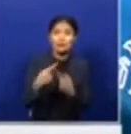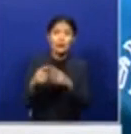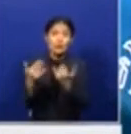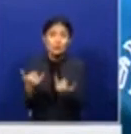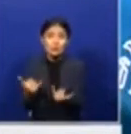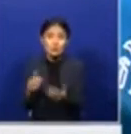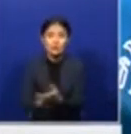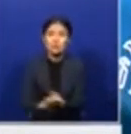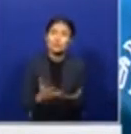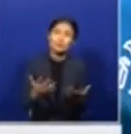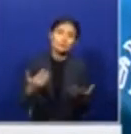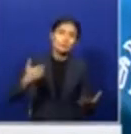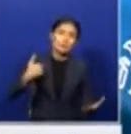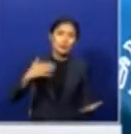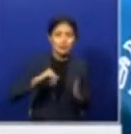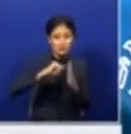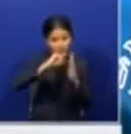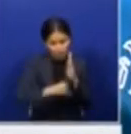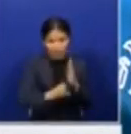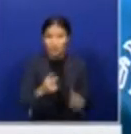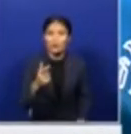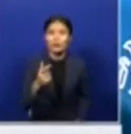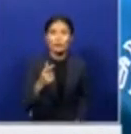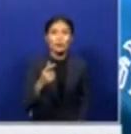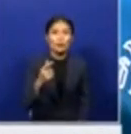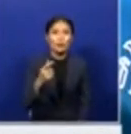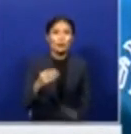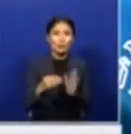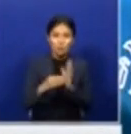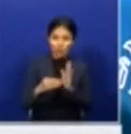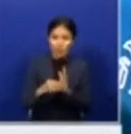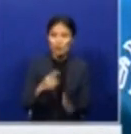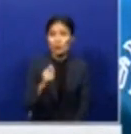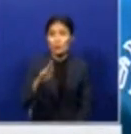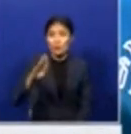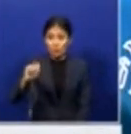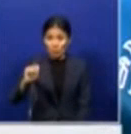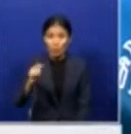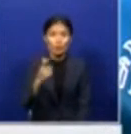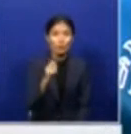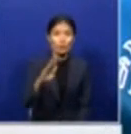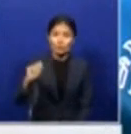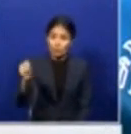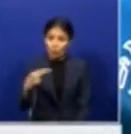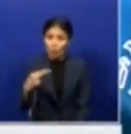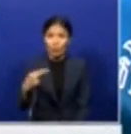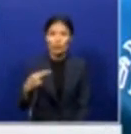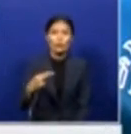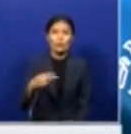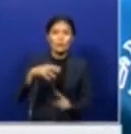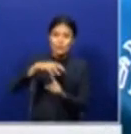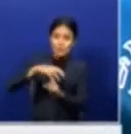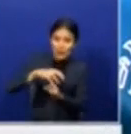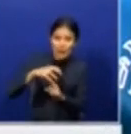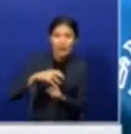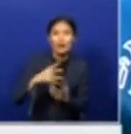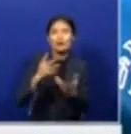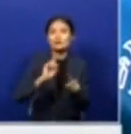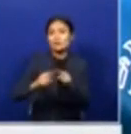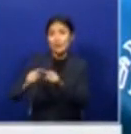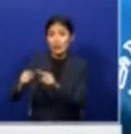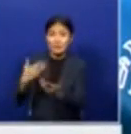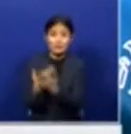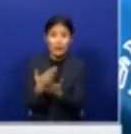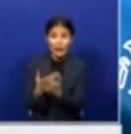าจะเป็นกทม.นะครับอบต.อบจ.นะครับหรือพัทยาและที่ต่างๆเนี่ยเขาเพิ่งพาราย